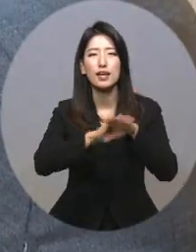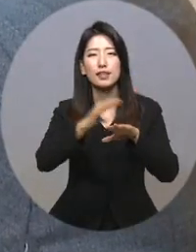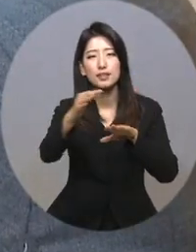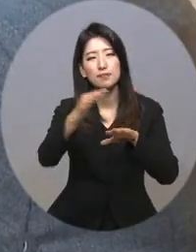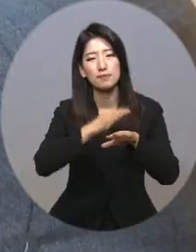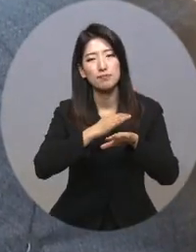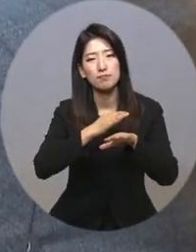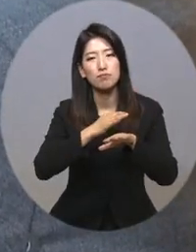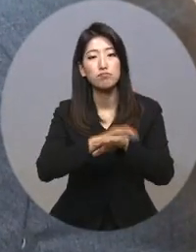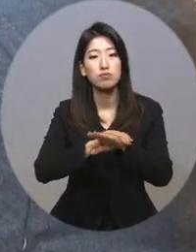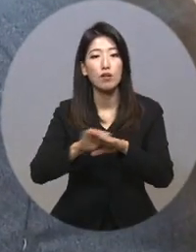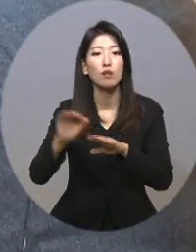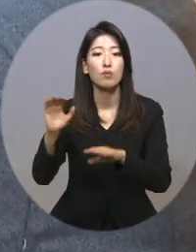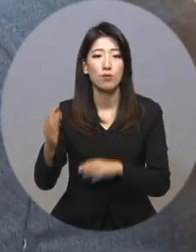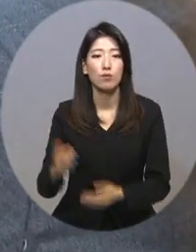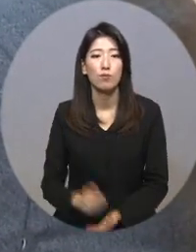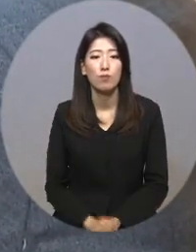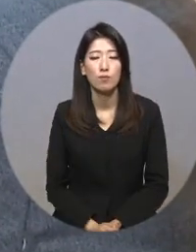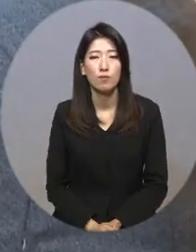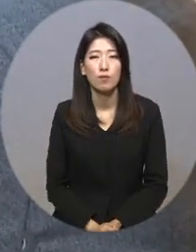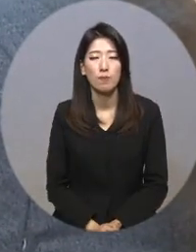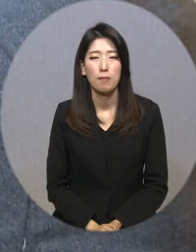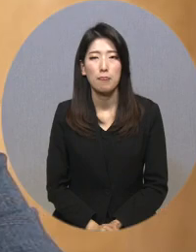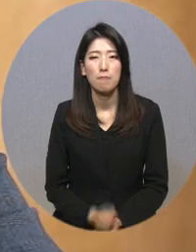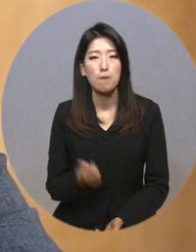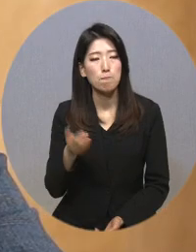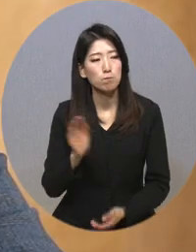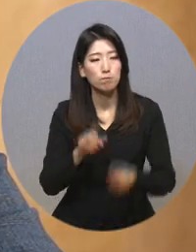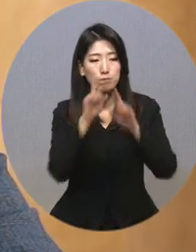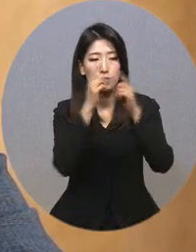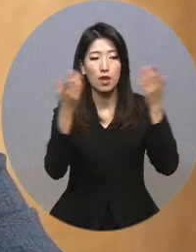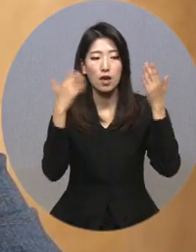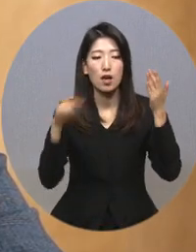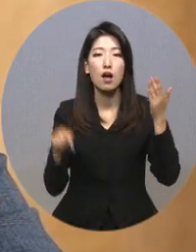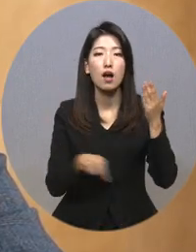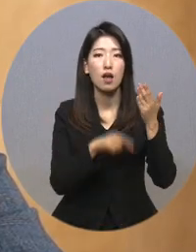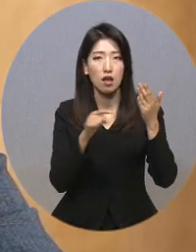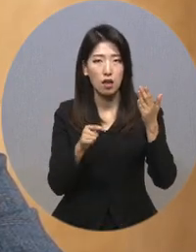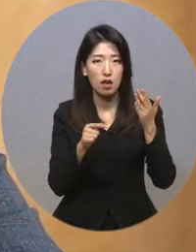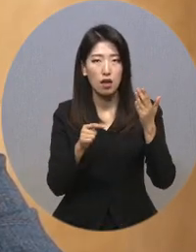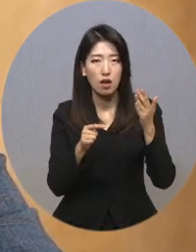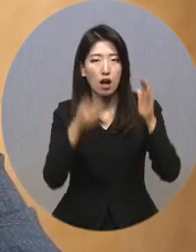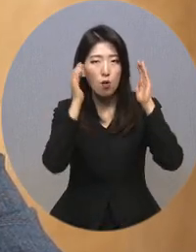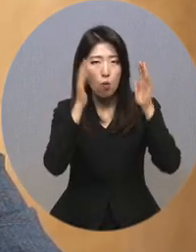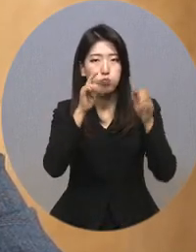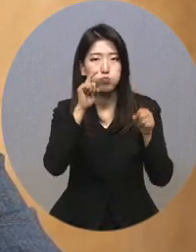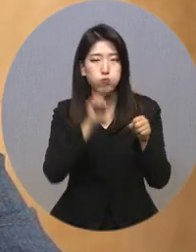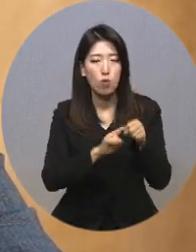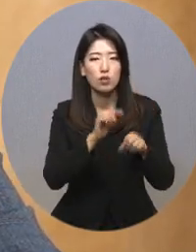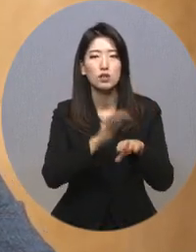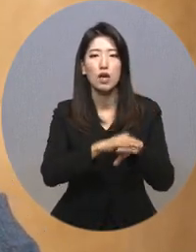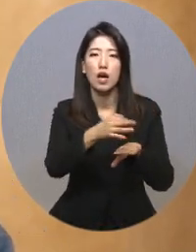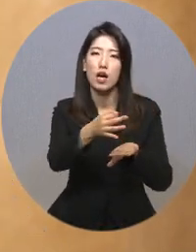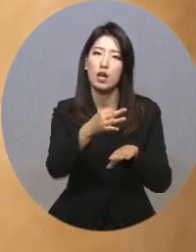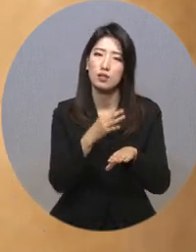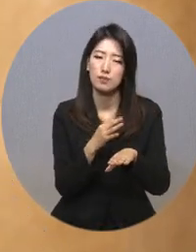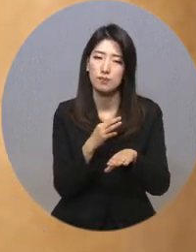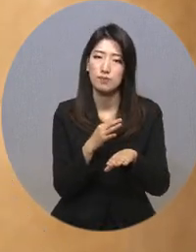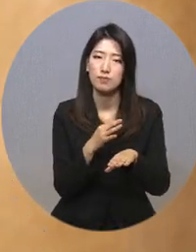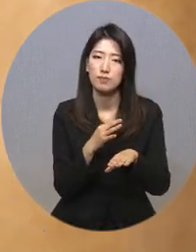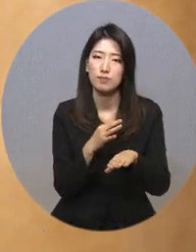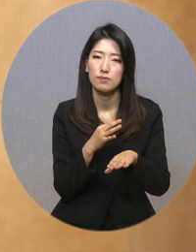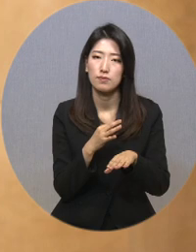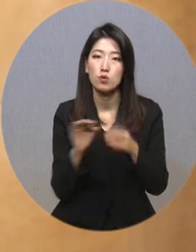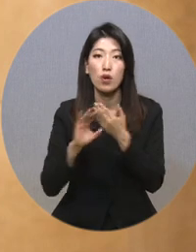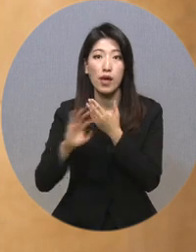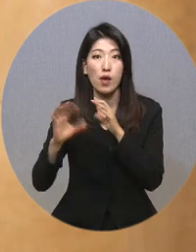장학금 제도도 워낙 잘 돼 있습니다. 그럼에도 불구하고 또 그 학교에서 주는 그런 장학 제도라든지 또 학교에서 제공하는